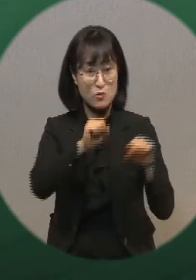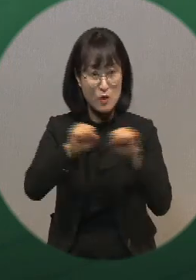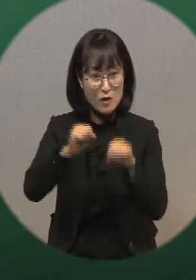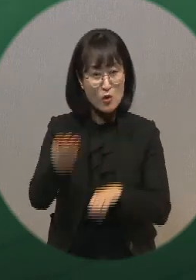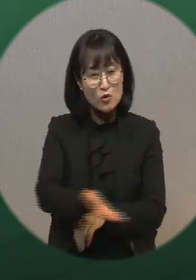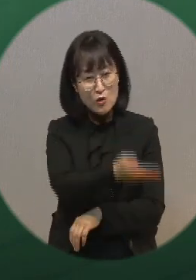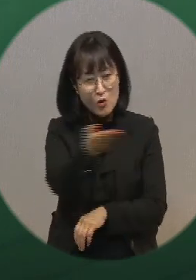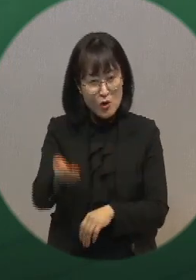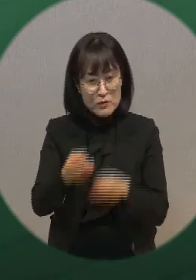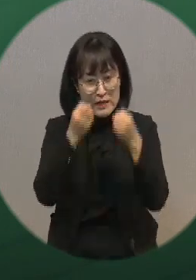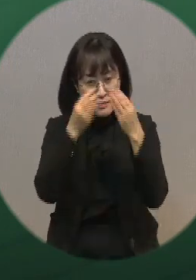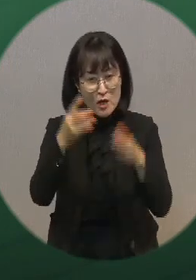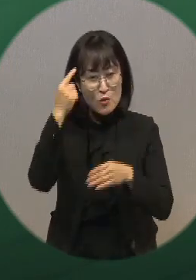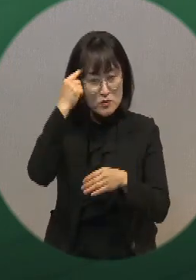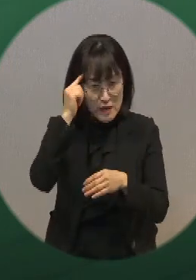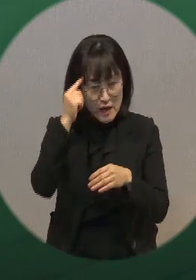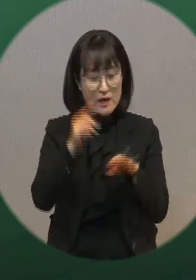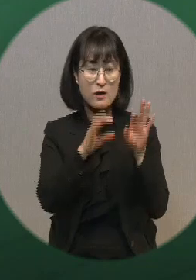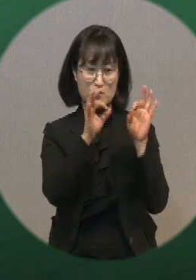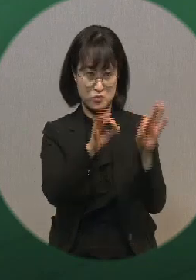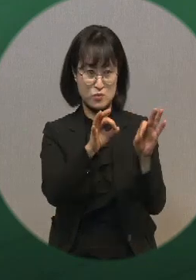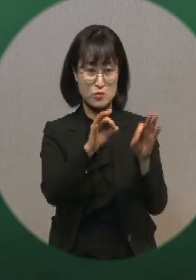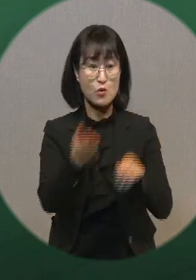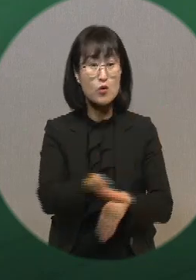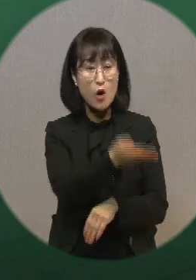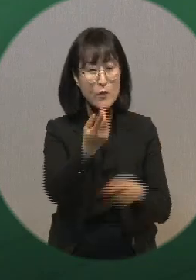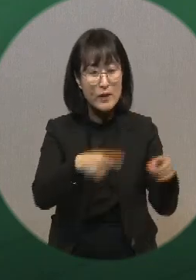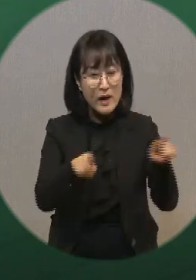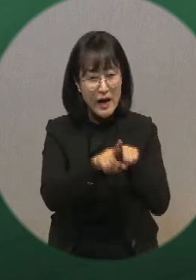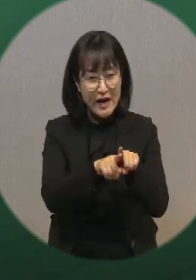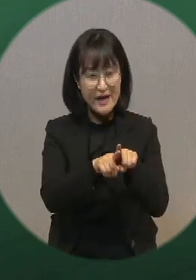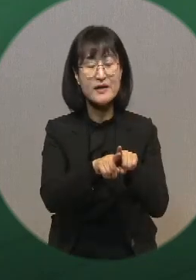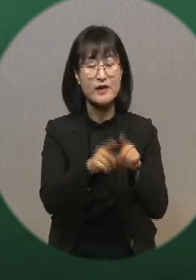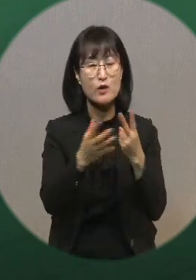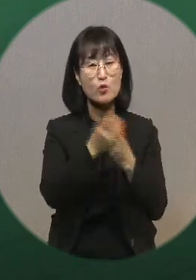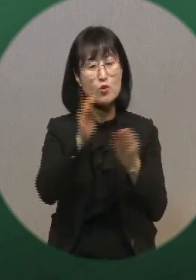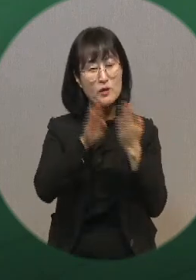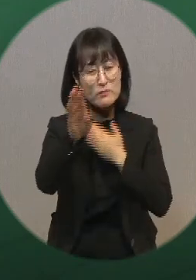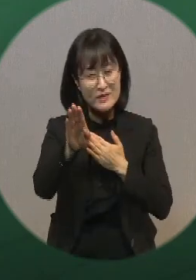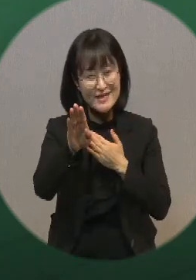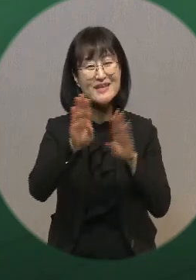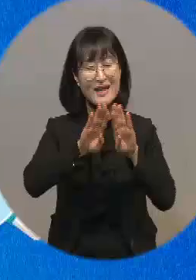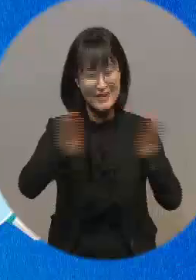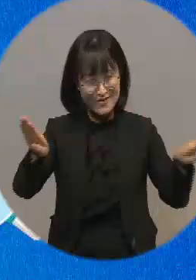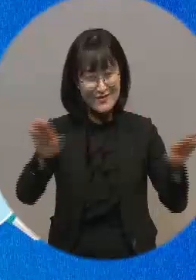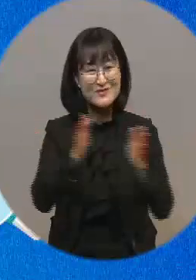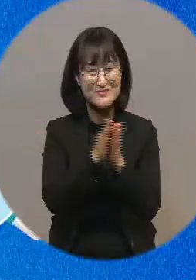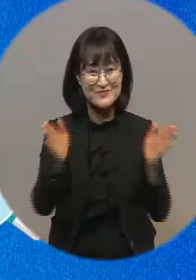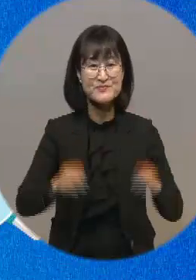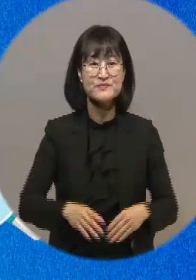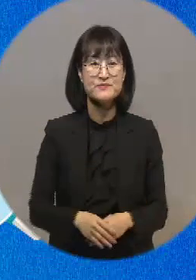새로운 생각을 경청하고 여러분들과 함께 가슴 뛰는 통일 미래를 열어나가겠습니다.